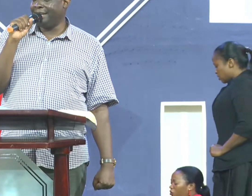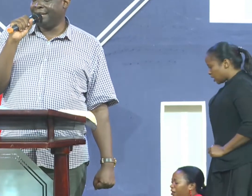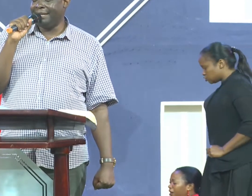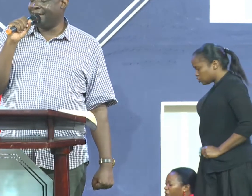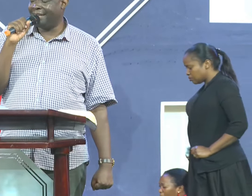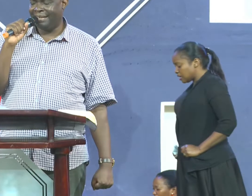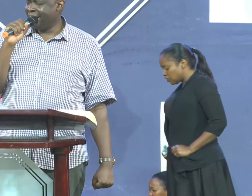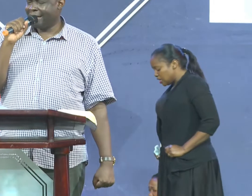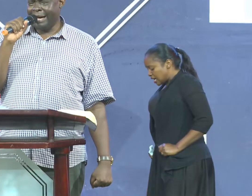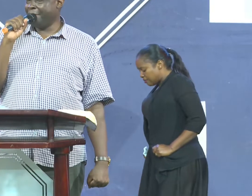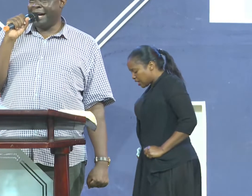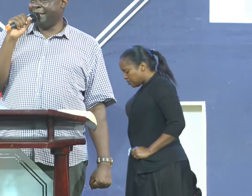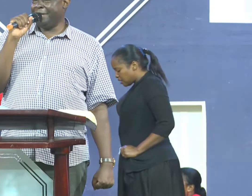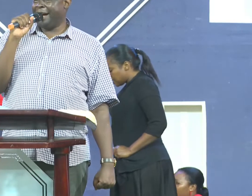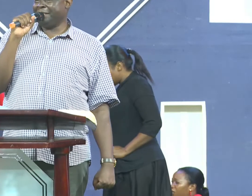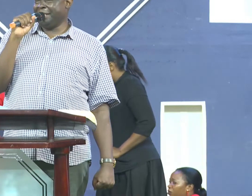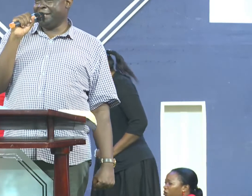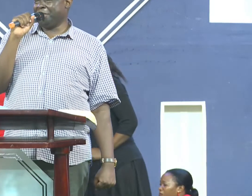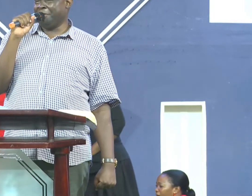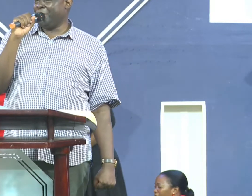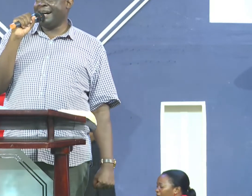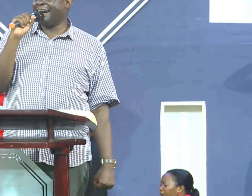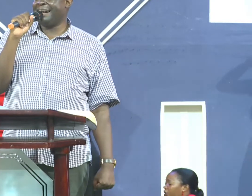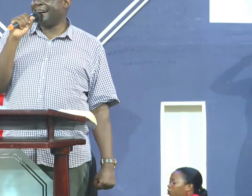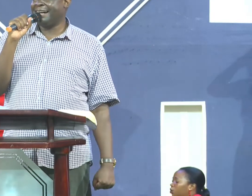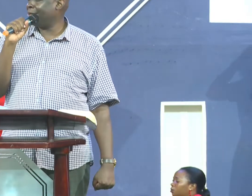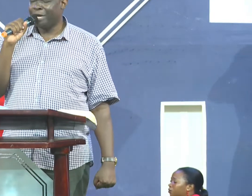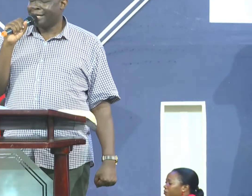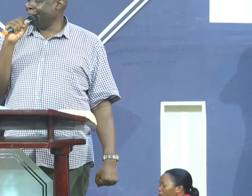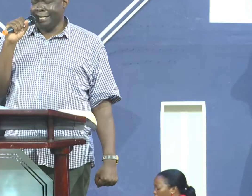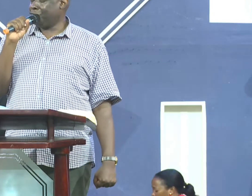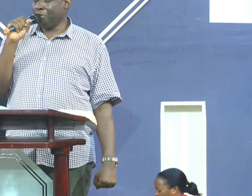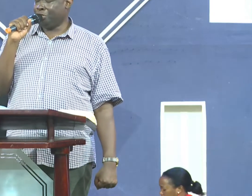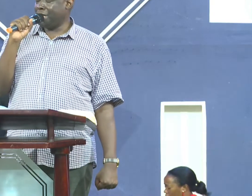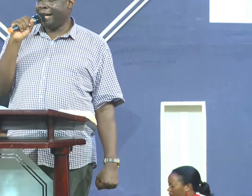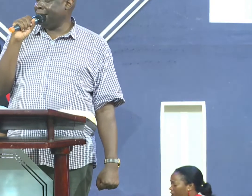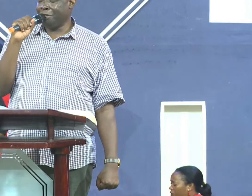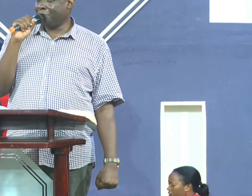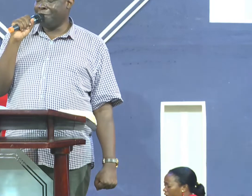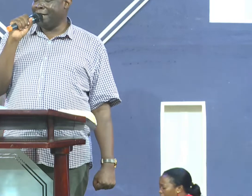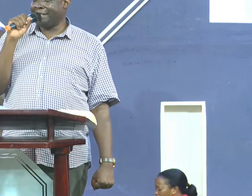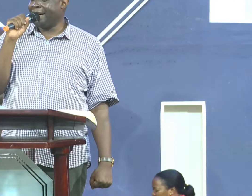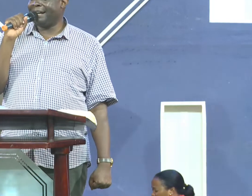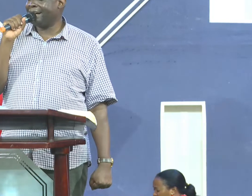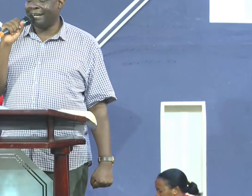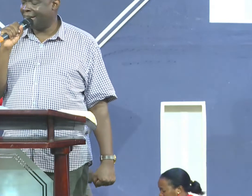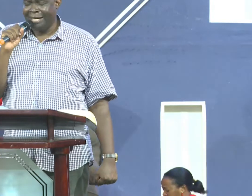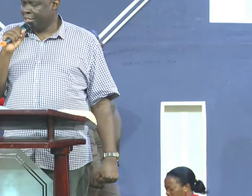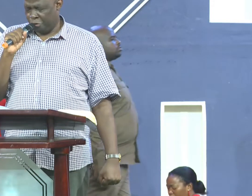gyaffe nga byali byaziyizibwa ekiro kya leero